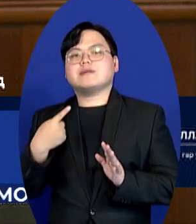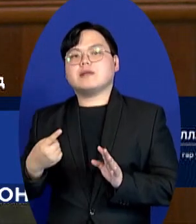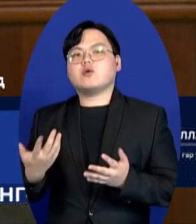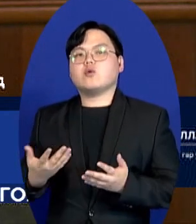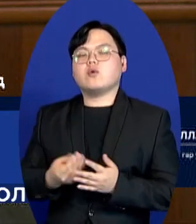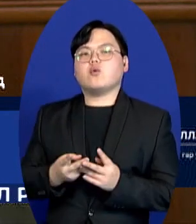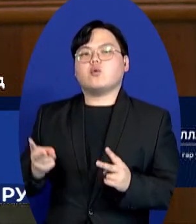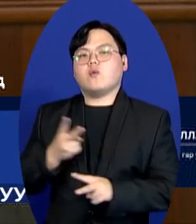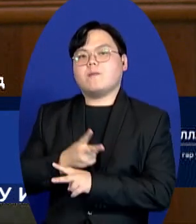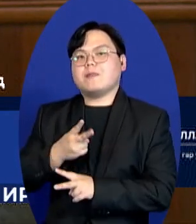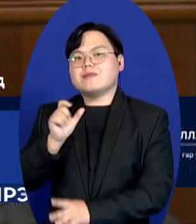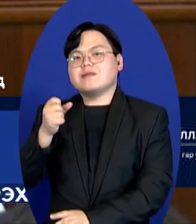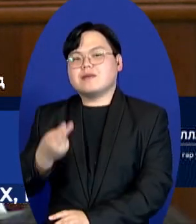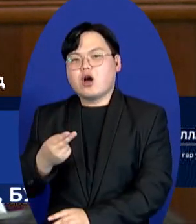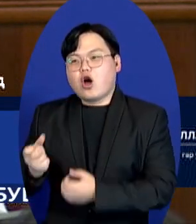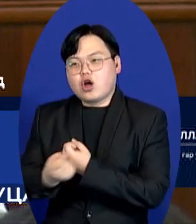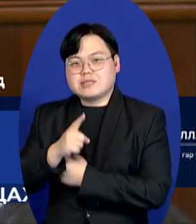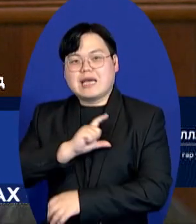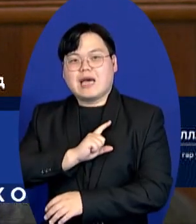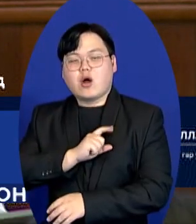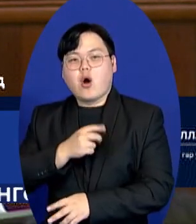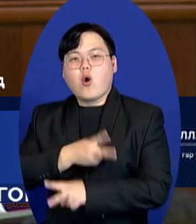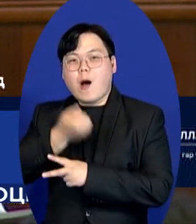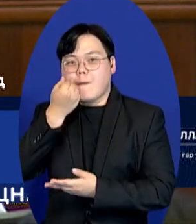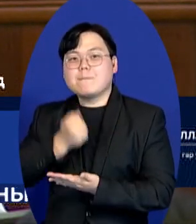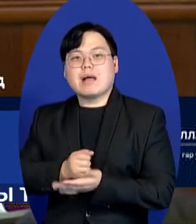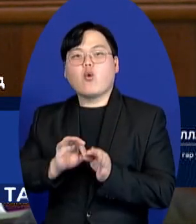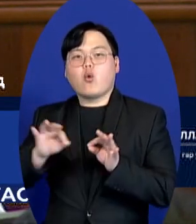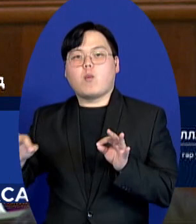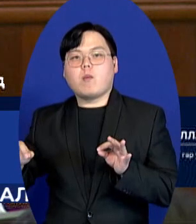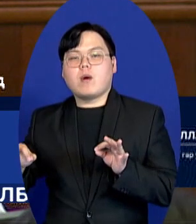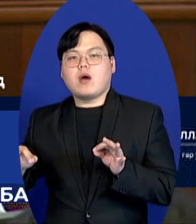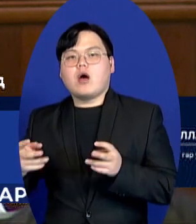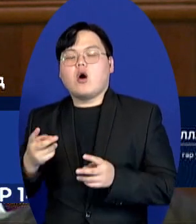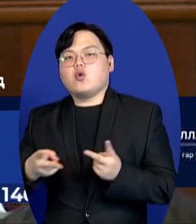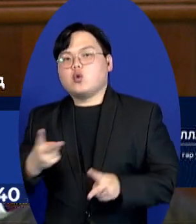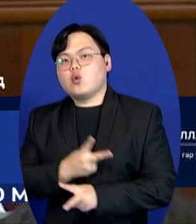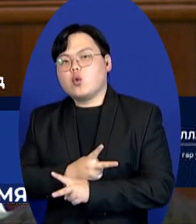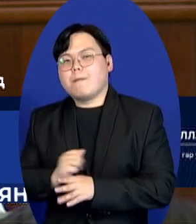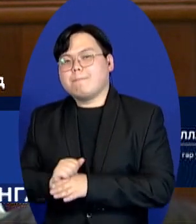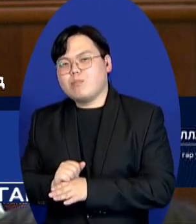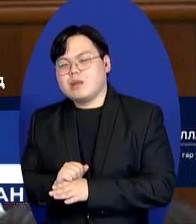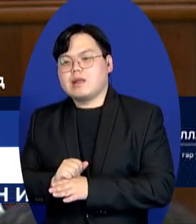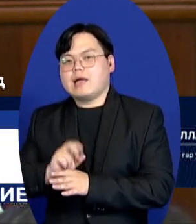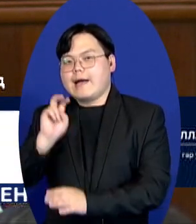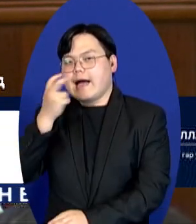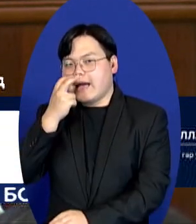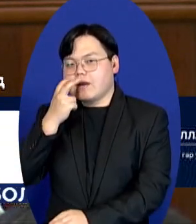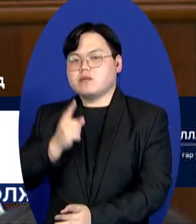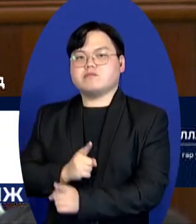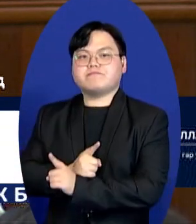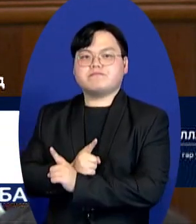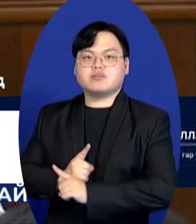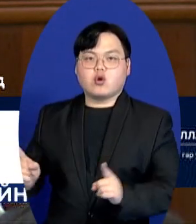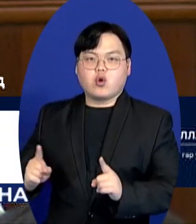цэцгийн онцгой бүрийн эрхийг хуульчилсан байгаа. Энэ үндсэн хуулийн бэлтгэл дээд хяналт тавих, за түүний заалтыг зөрчсөн